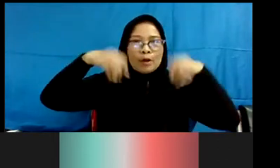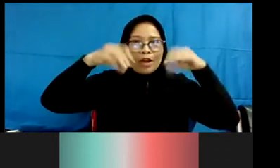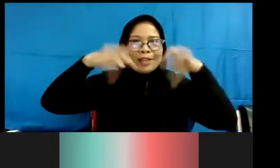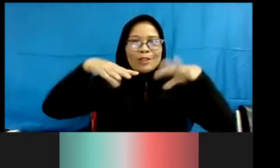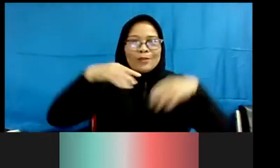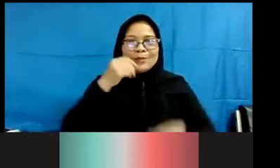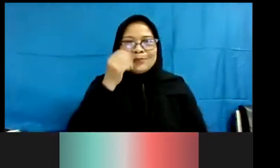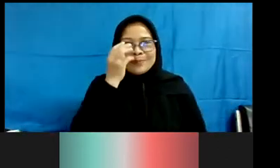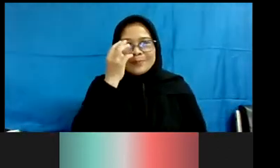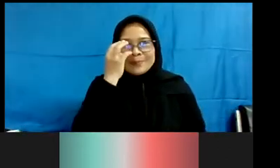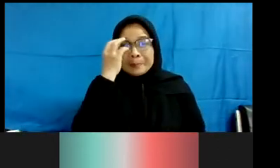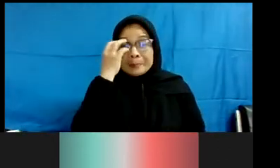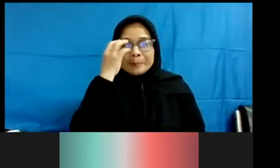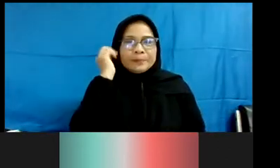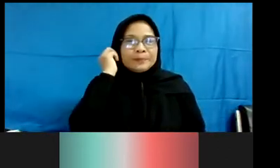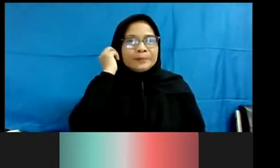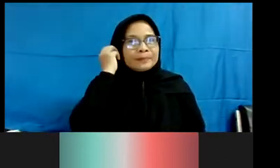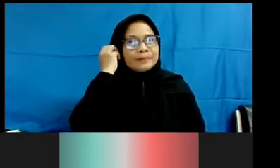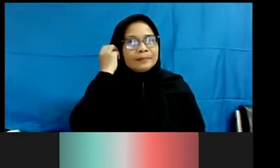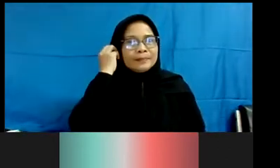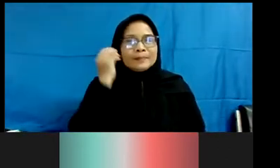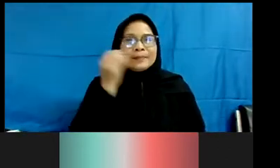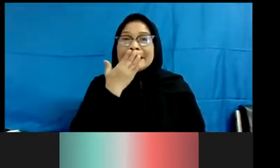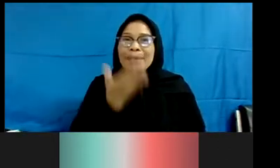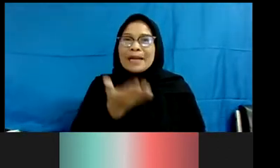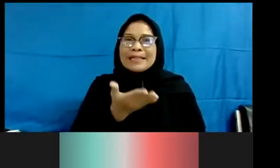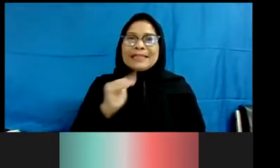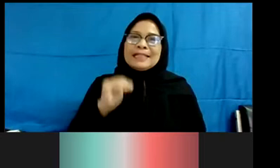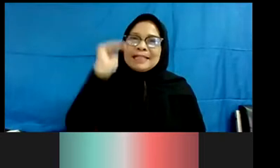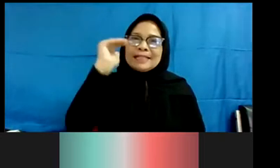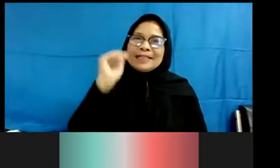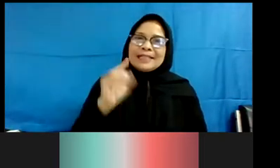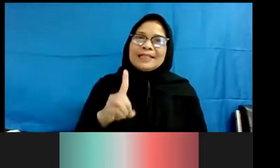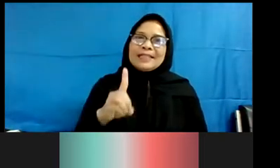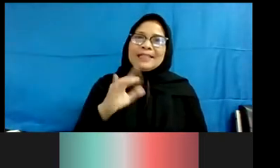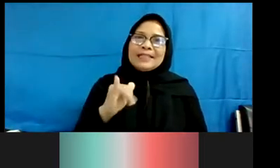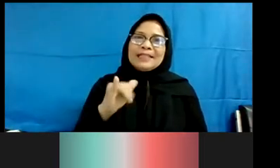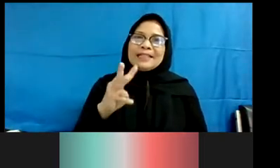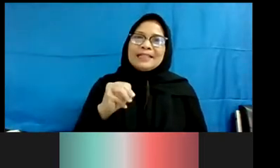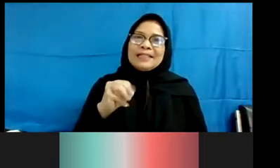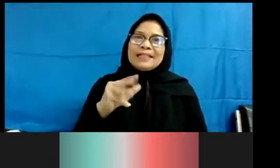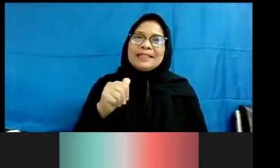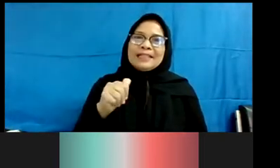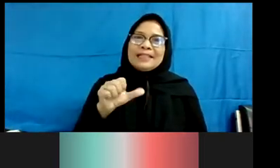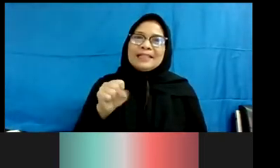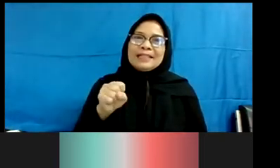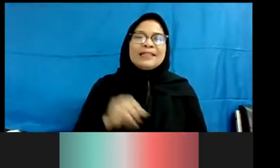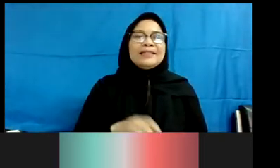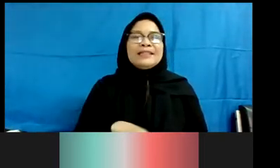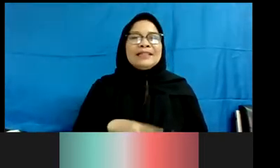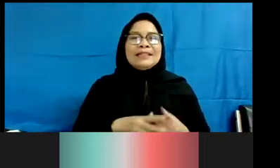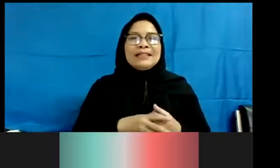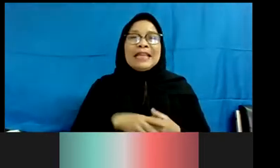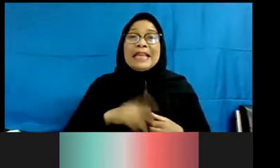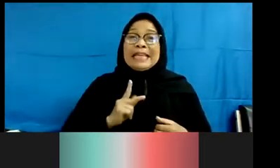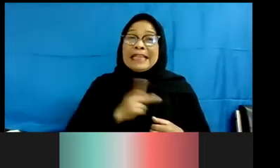Waalaikumsalam warahmatullahi wabarakatuh. Terima kasih Mas Dimas. Aduh, keren nih. Kita boleh buta mata, tapi